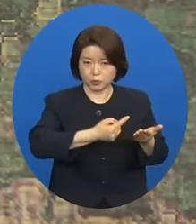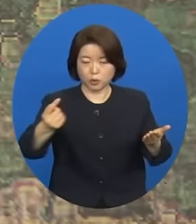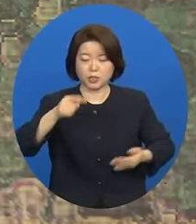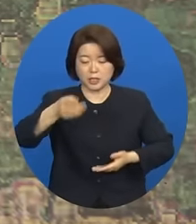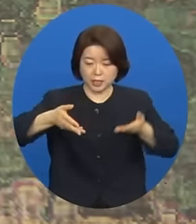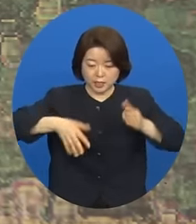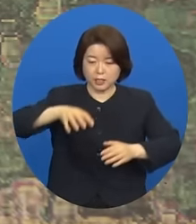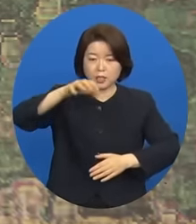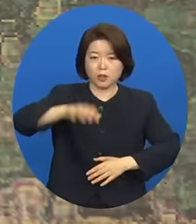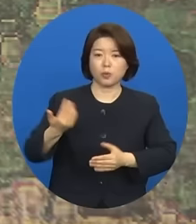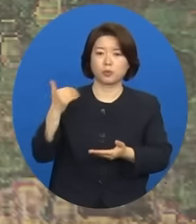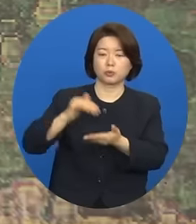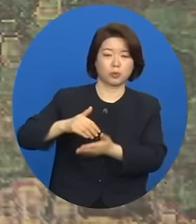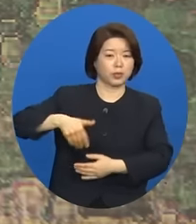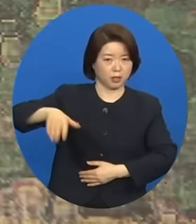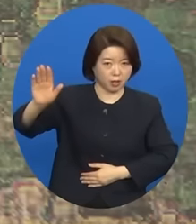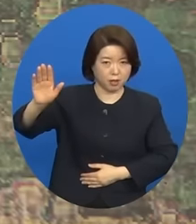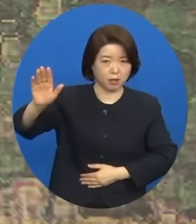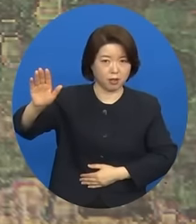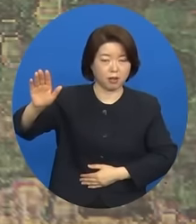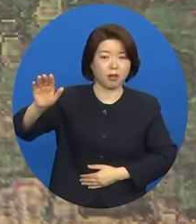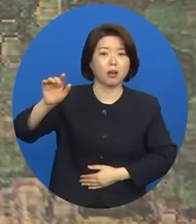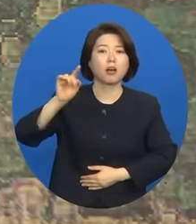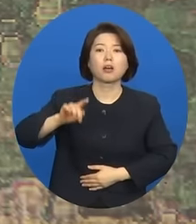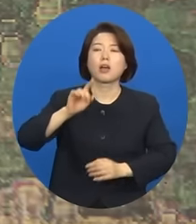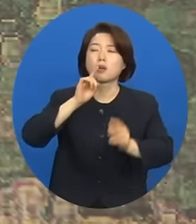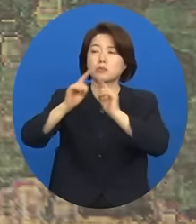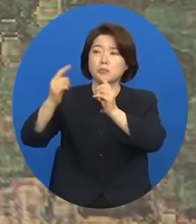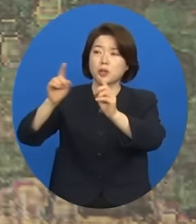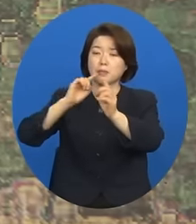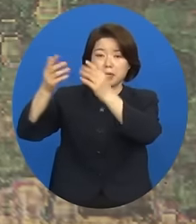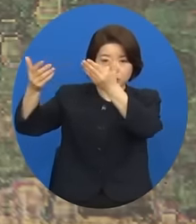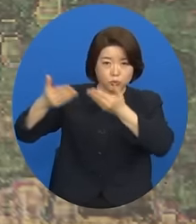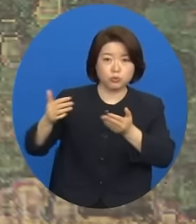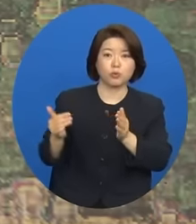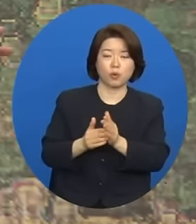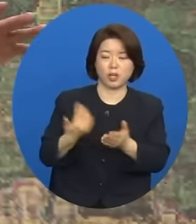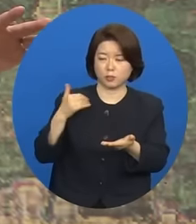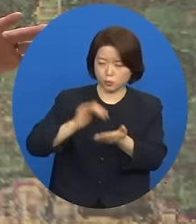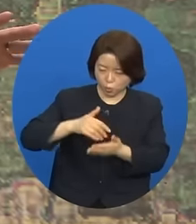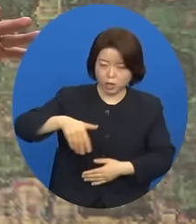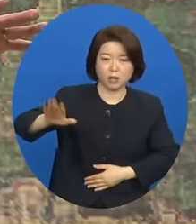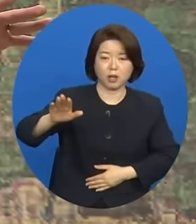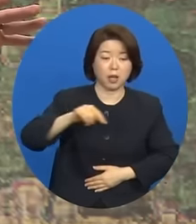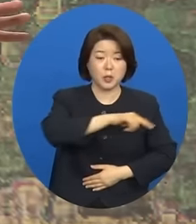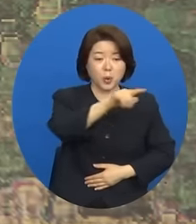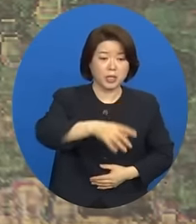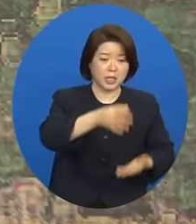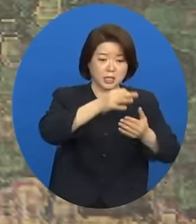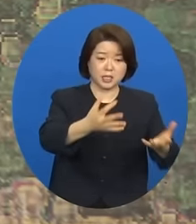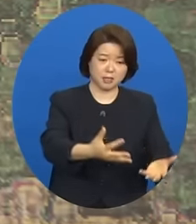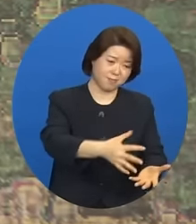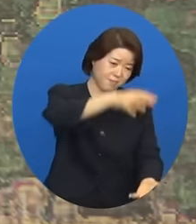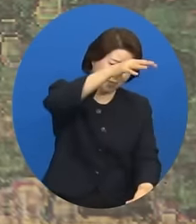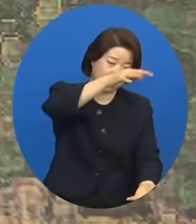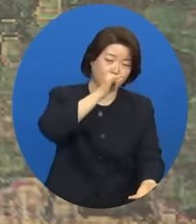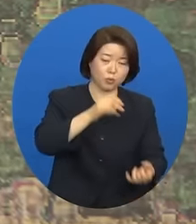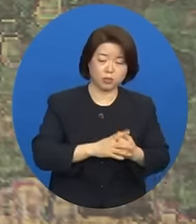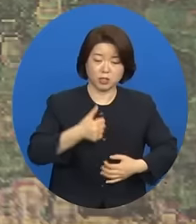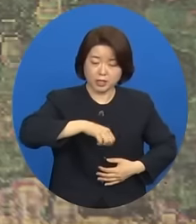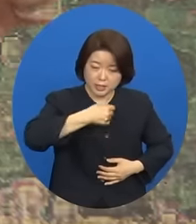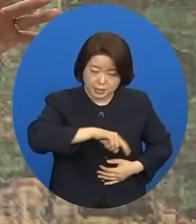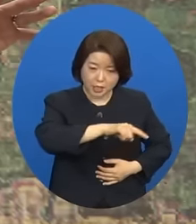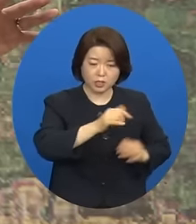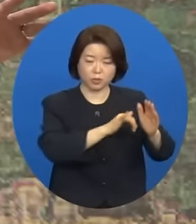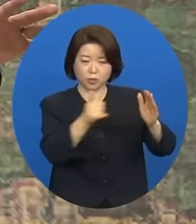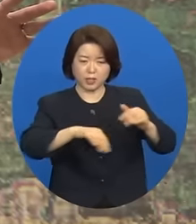출생지로 돌아가라. 분명하게 말씀으로 돌아가라고. 아무리 거기에 재산이 많고 너의 자녀들과 너의